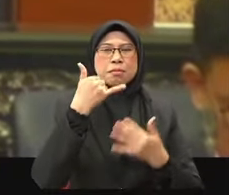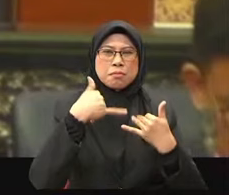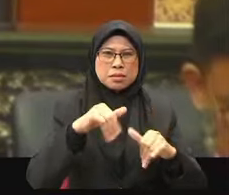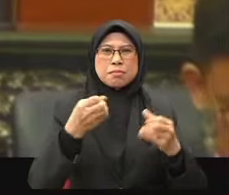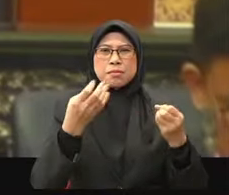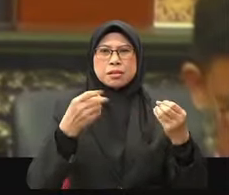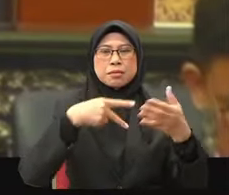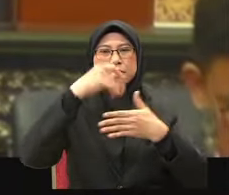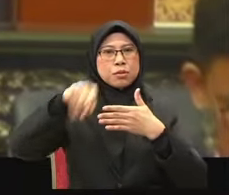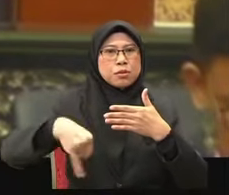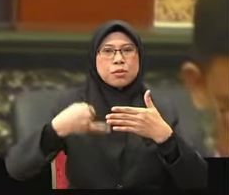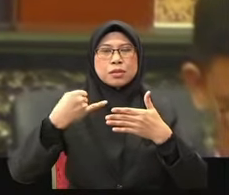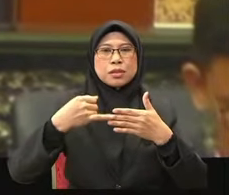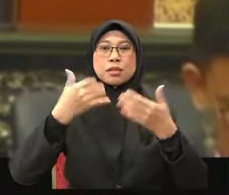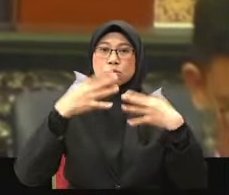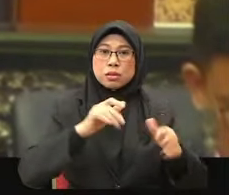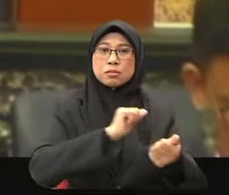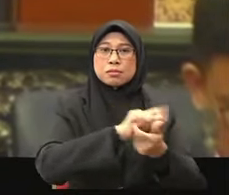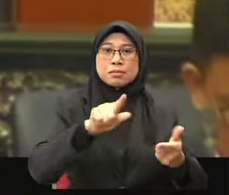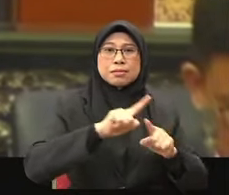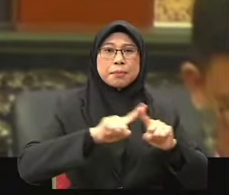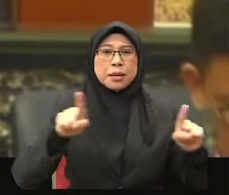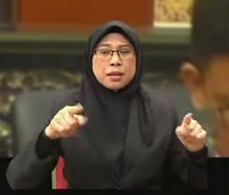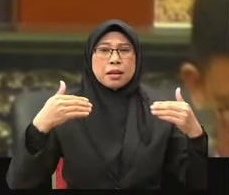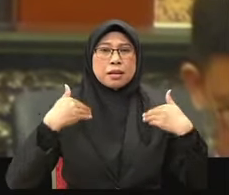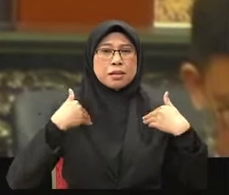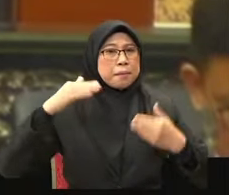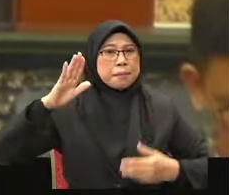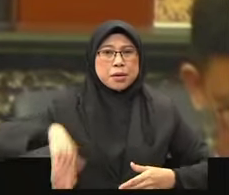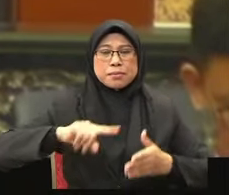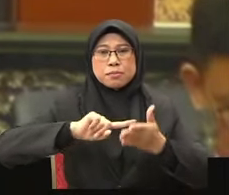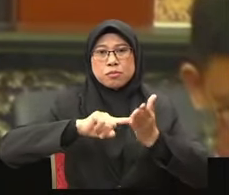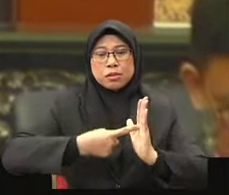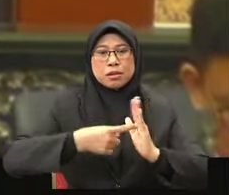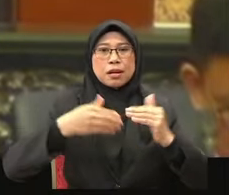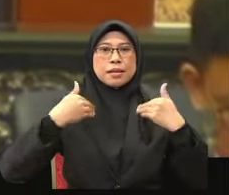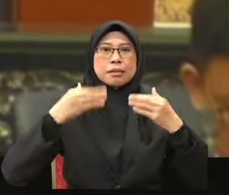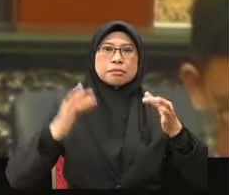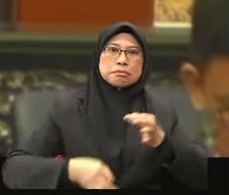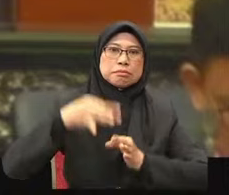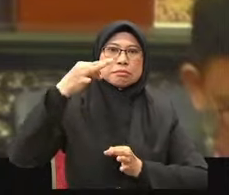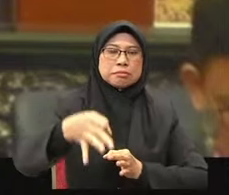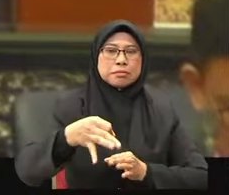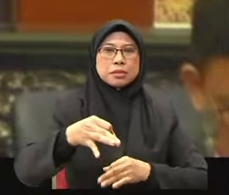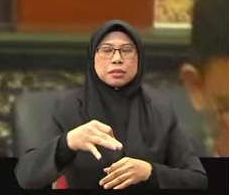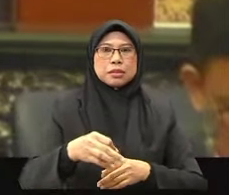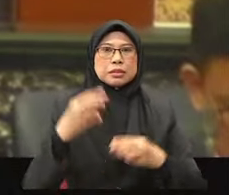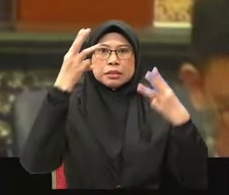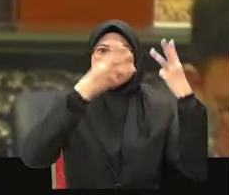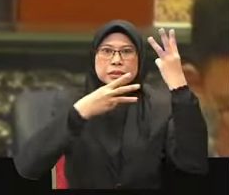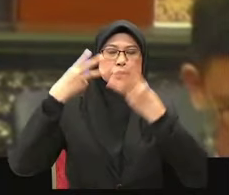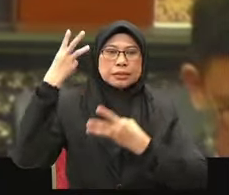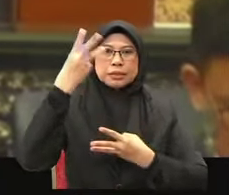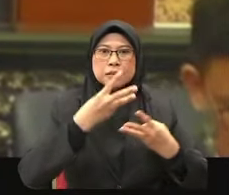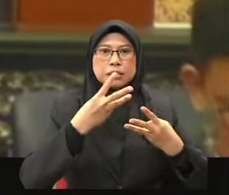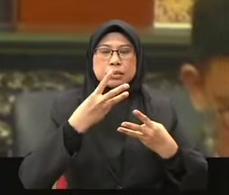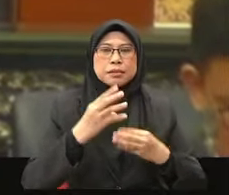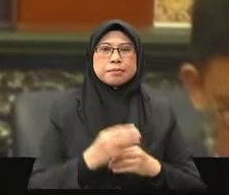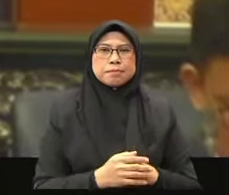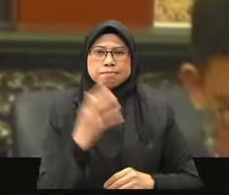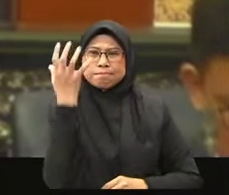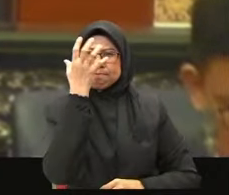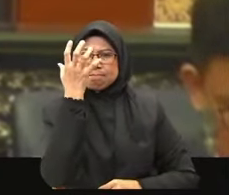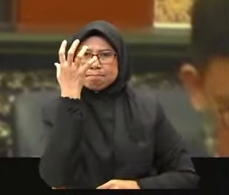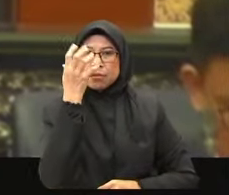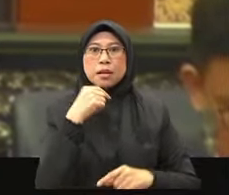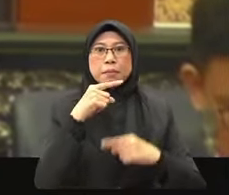banyak projek-projek yang telah diluluskan tetapi ada yang belum dimulakan, ada yang tertunda dan yang paling membingungkan dan menimbulkan keraguan